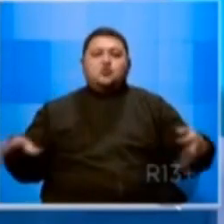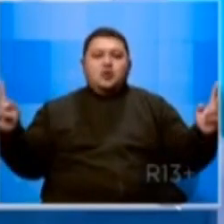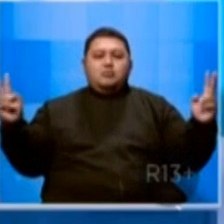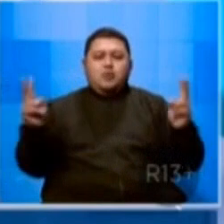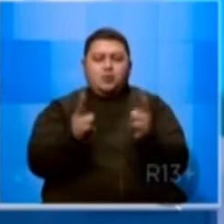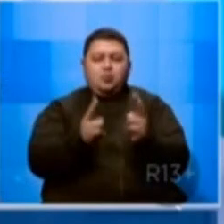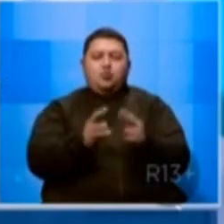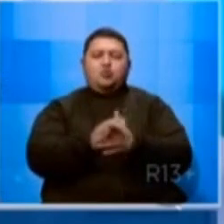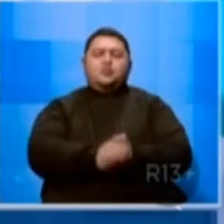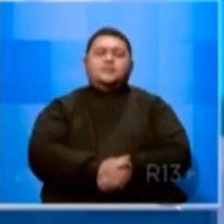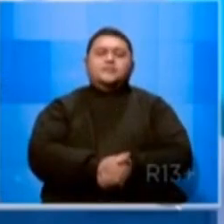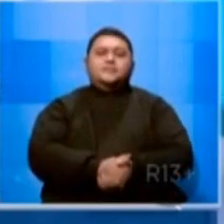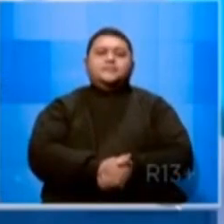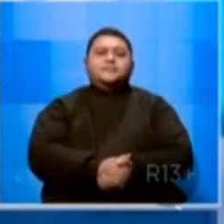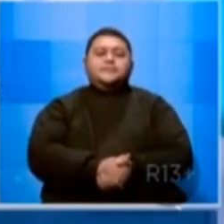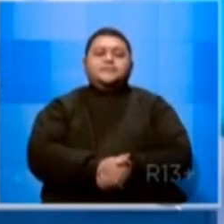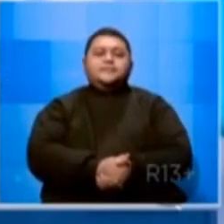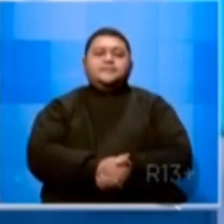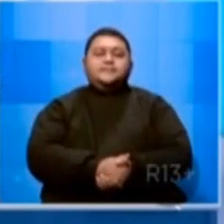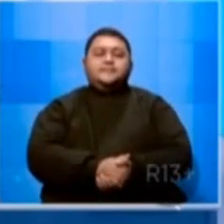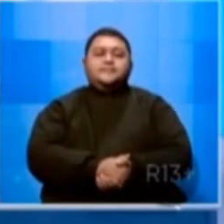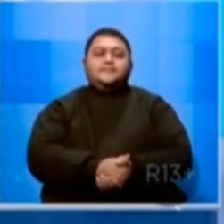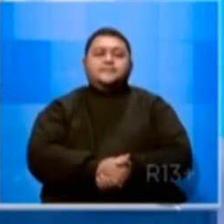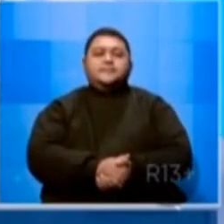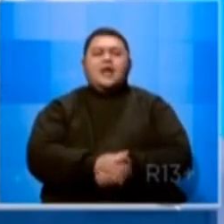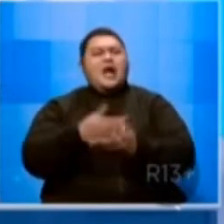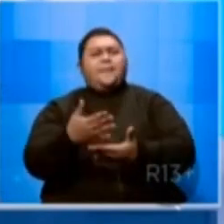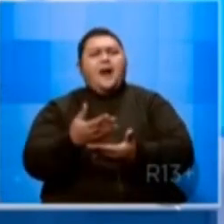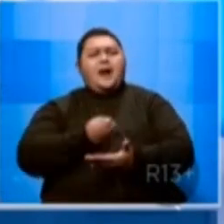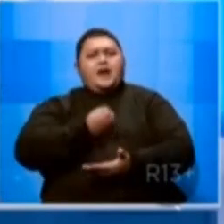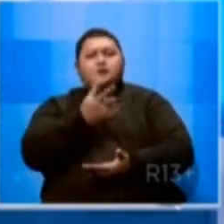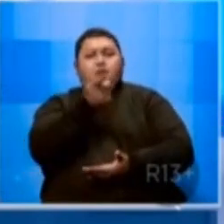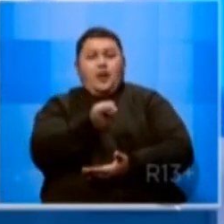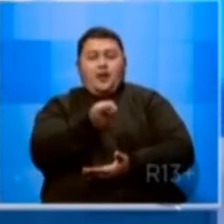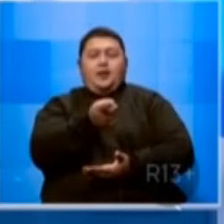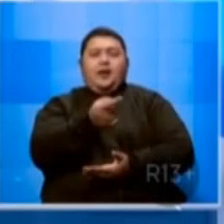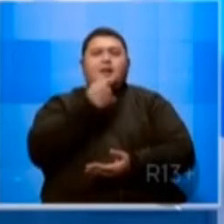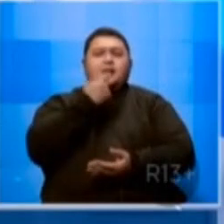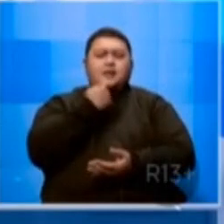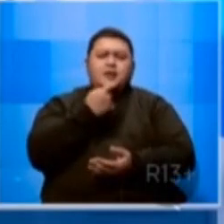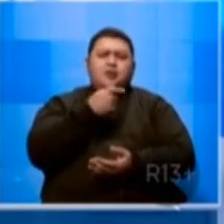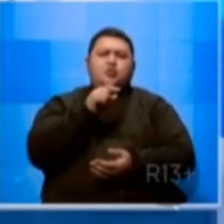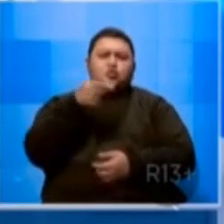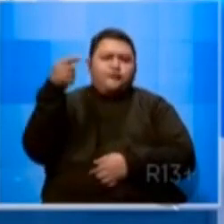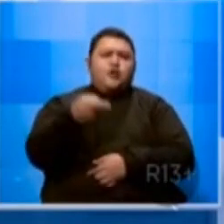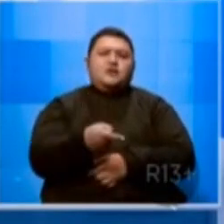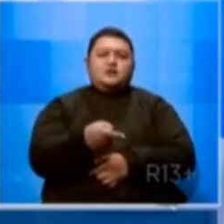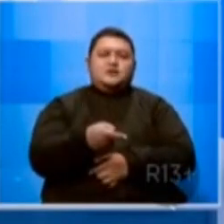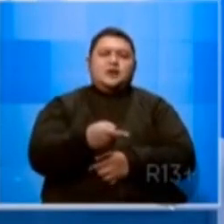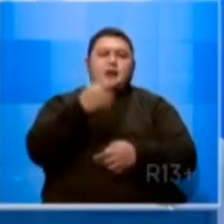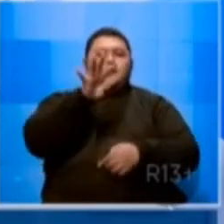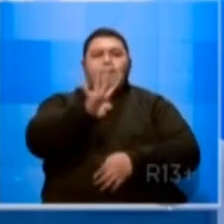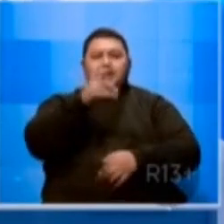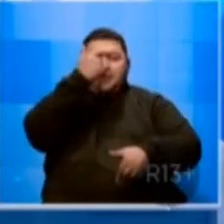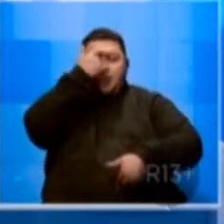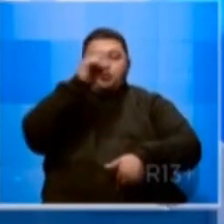begitu Apa tanggapan Anda kemudian atas kondisi terhadap 4 terdakwa lainnya Ferdi sambo otak